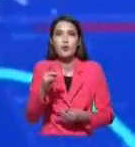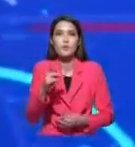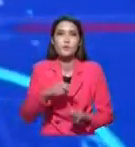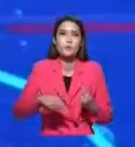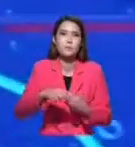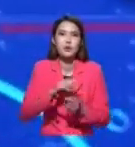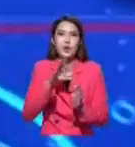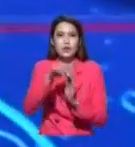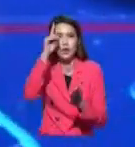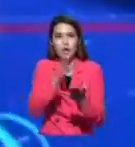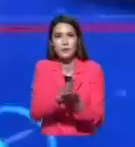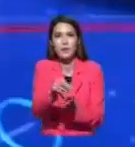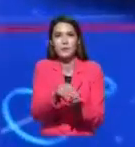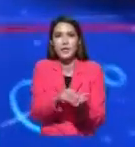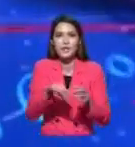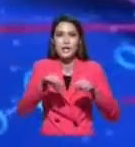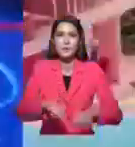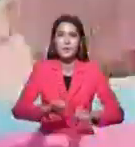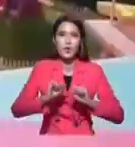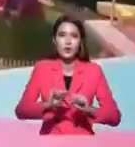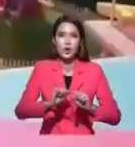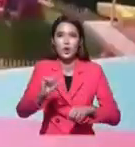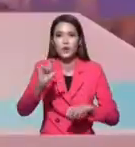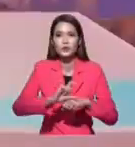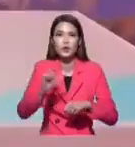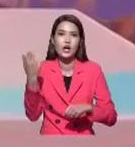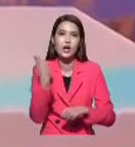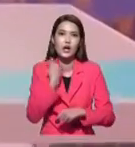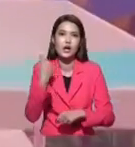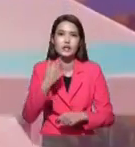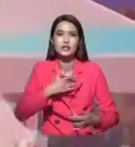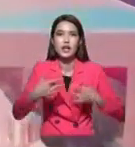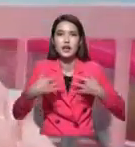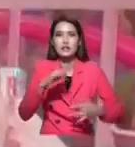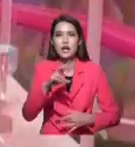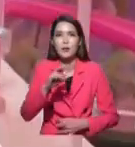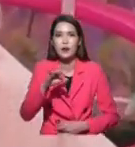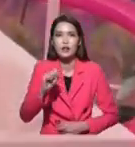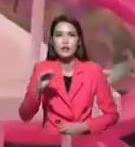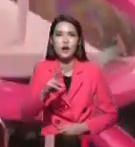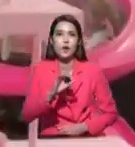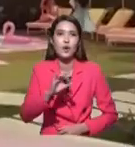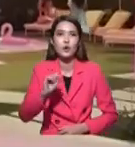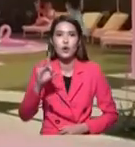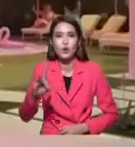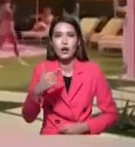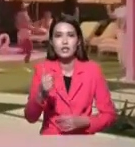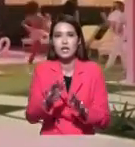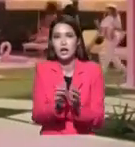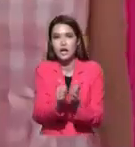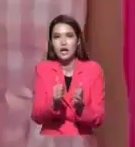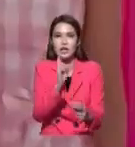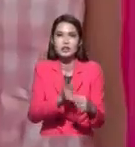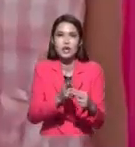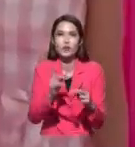туда вошли политики, писательницы и правозащитницы. По словам английской актрисы Эмеральд Феннелл, Марго Робби и ее партнеры